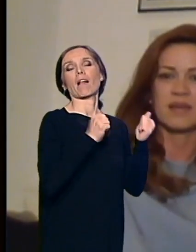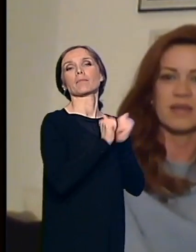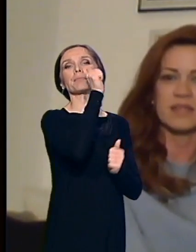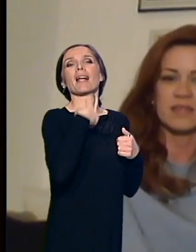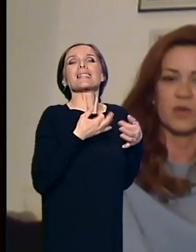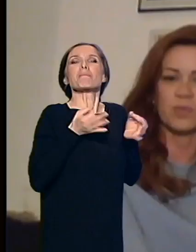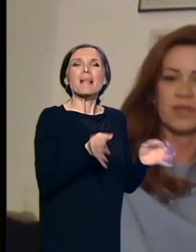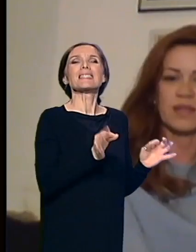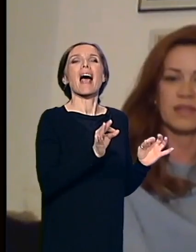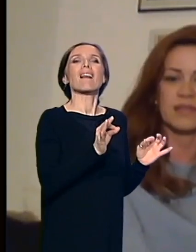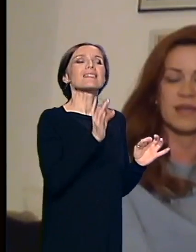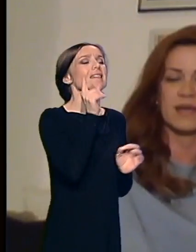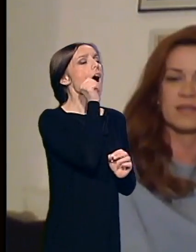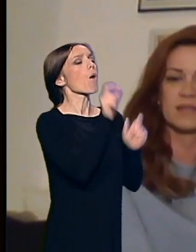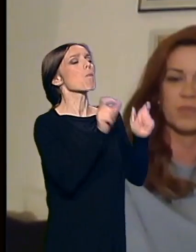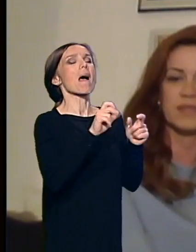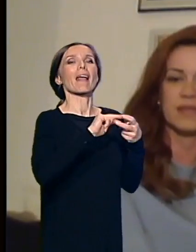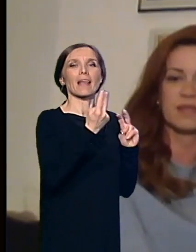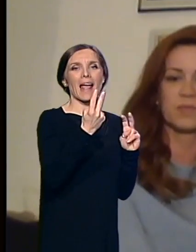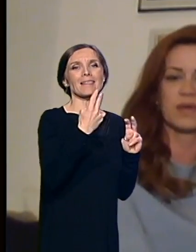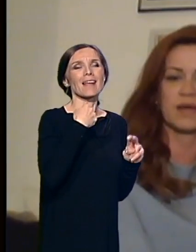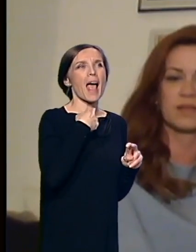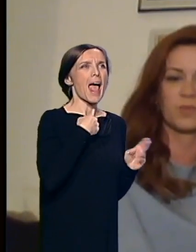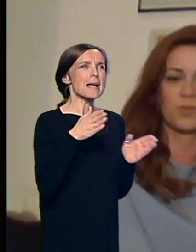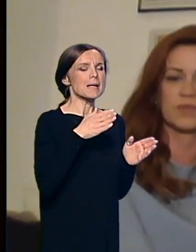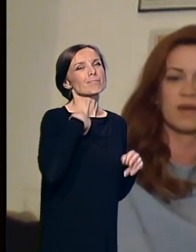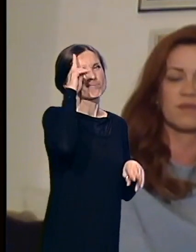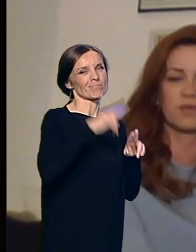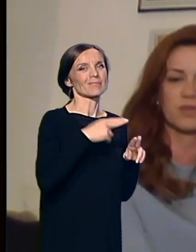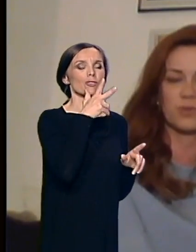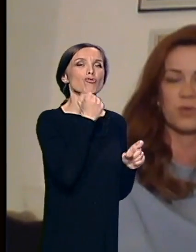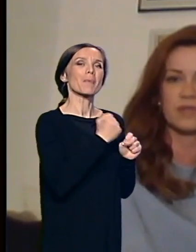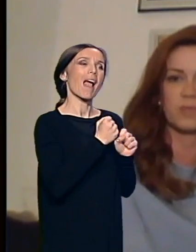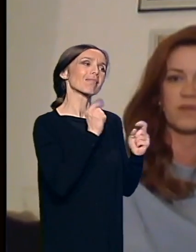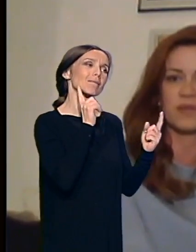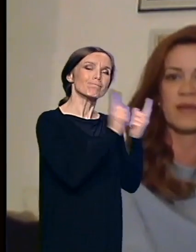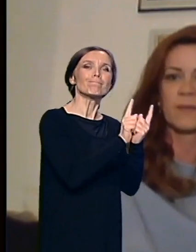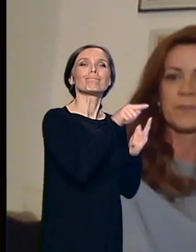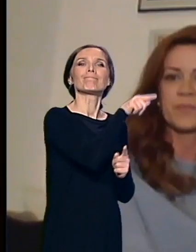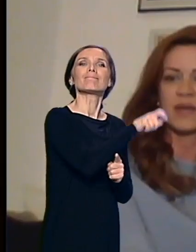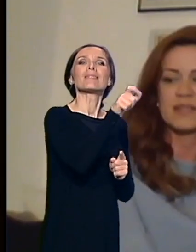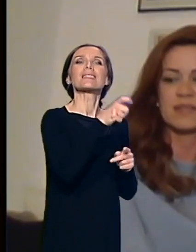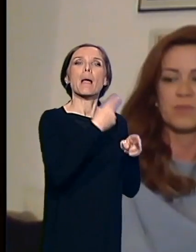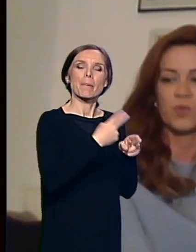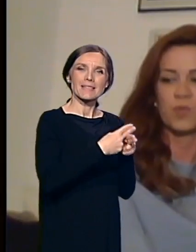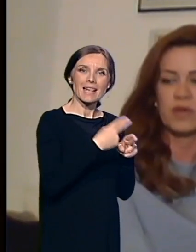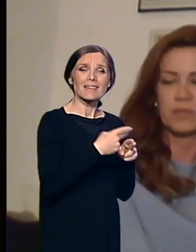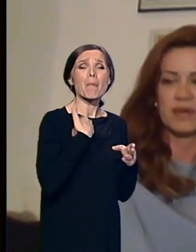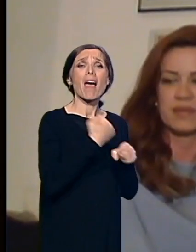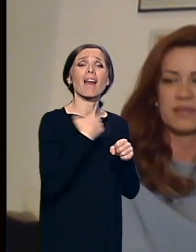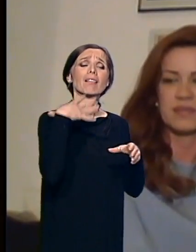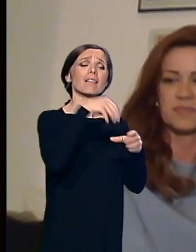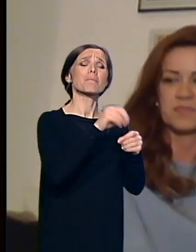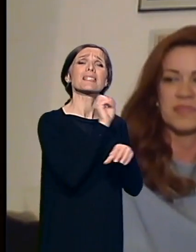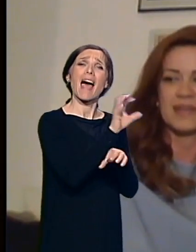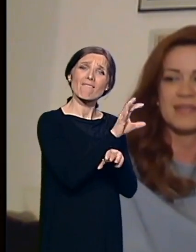i ja sam se opredelila za rad sa pacijentima. Radim u savetovalištu koje se bavi naslednim tumorima